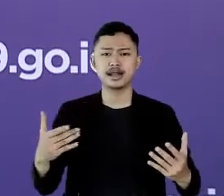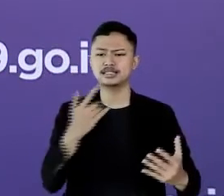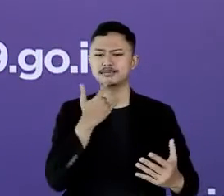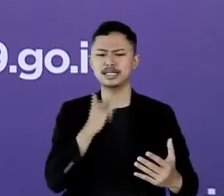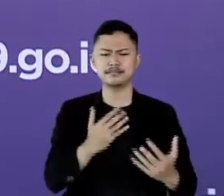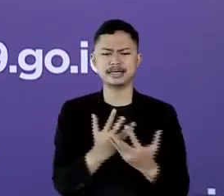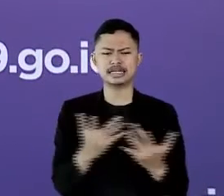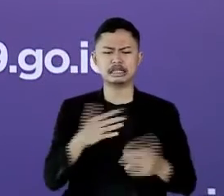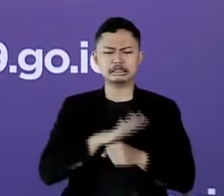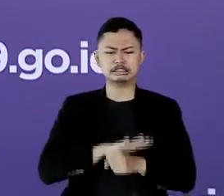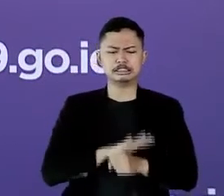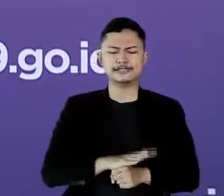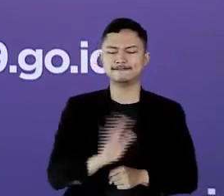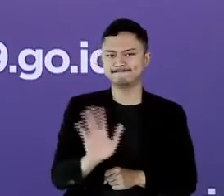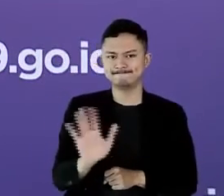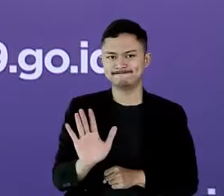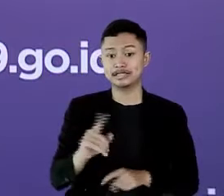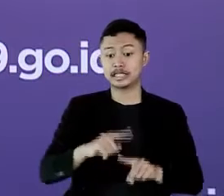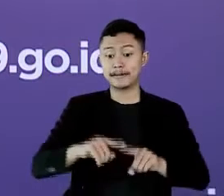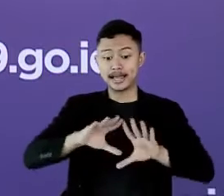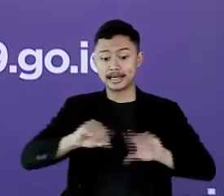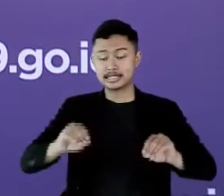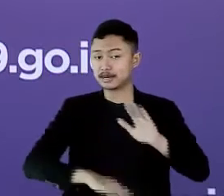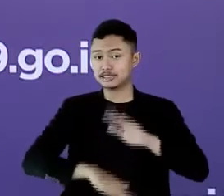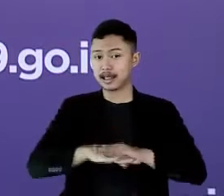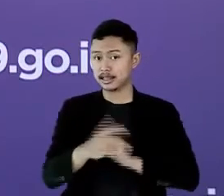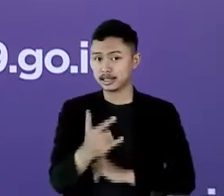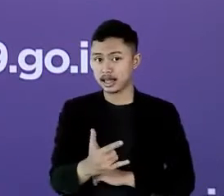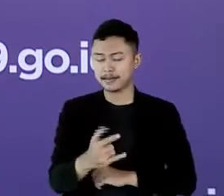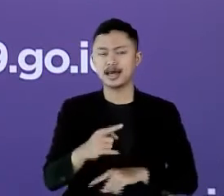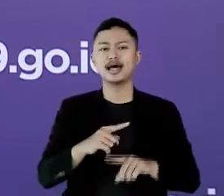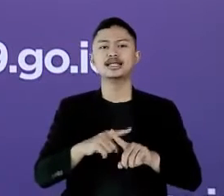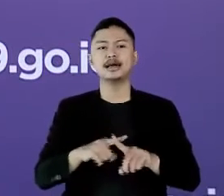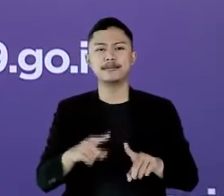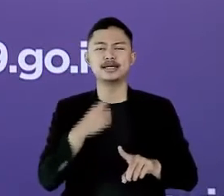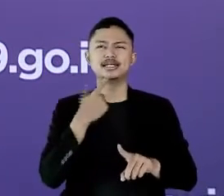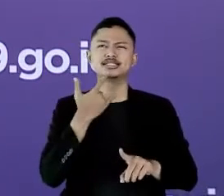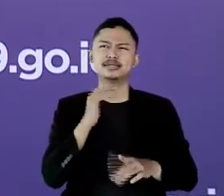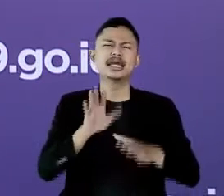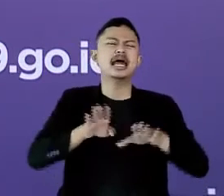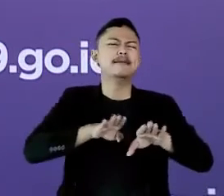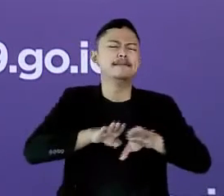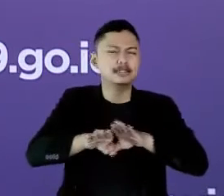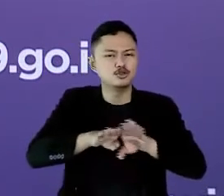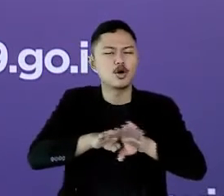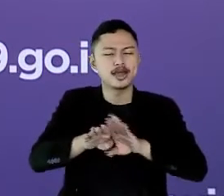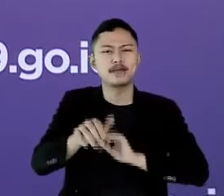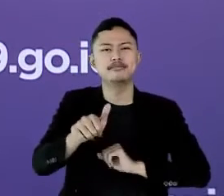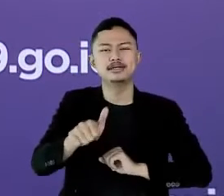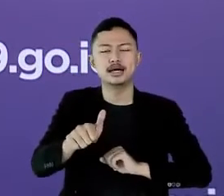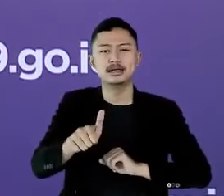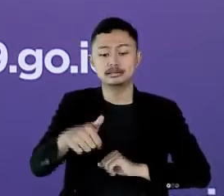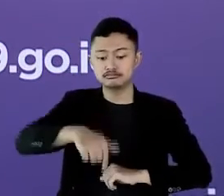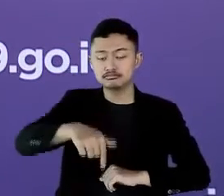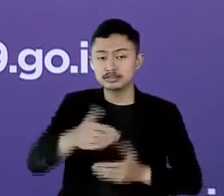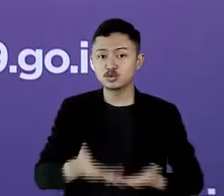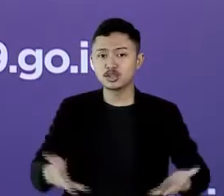merasa terkekang, tapi tetap produktif, tapi kemudian tetap comply dengan apa yang seharusnya kita lakukan dalam pandemi